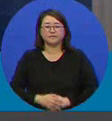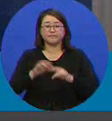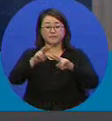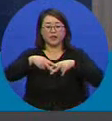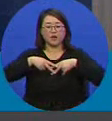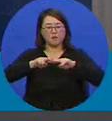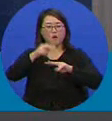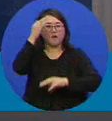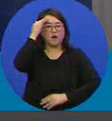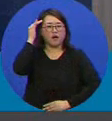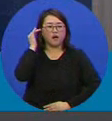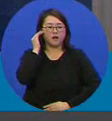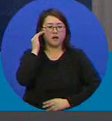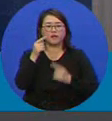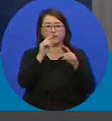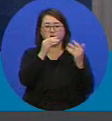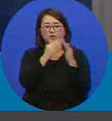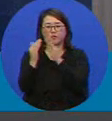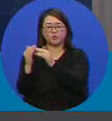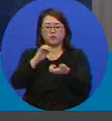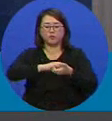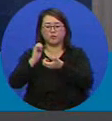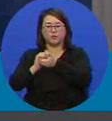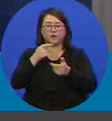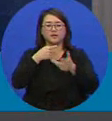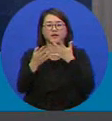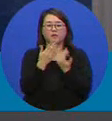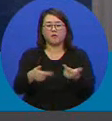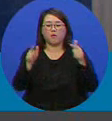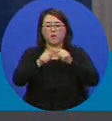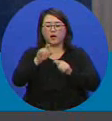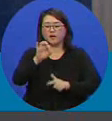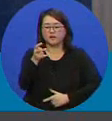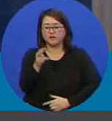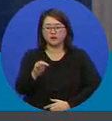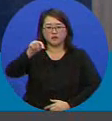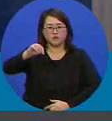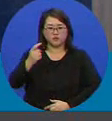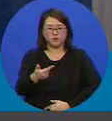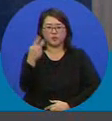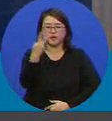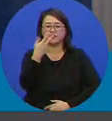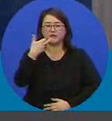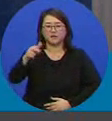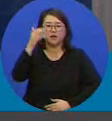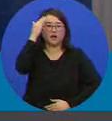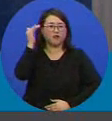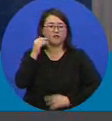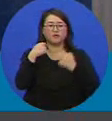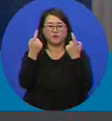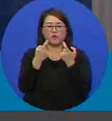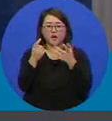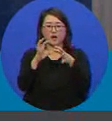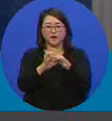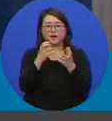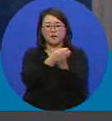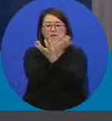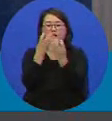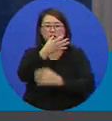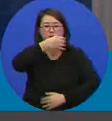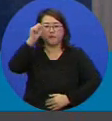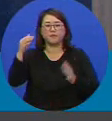남원의 한옥체험관인 남원 예촌이 2017 한국 관광의 별로 선정됐습니다. 임실군이 옷을 활용한